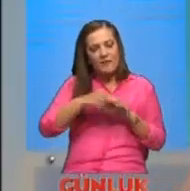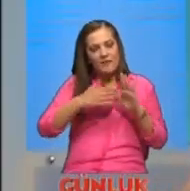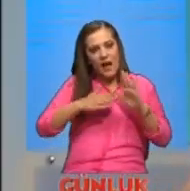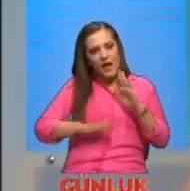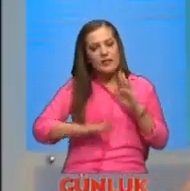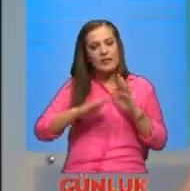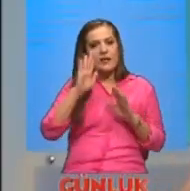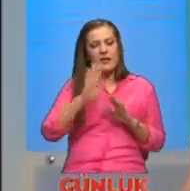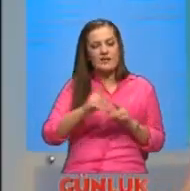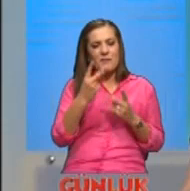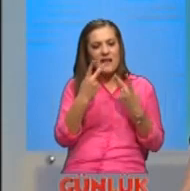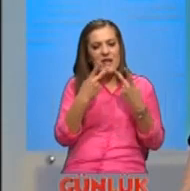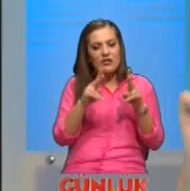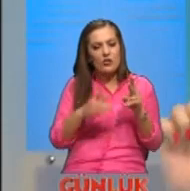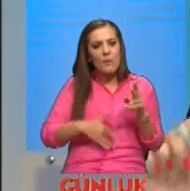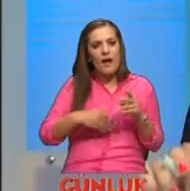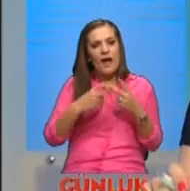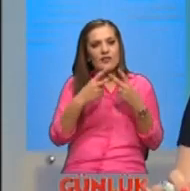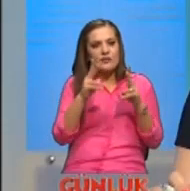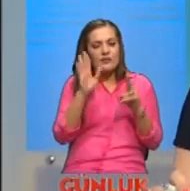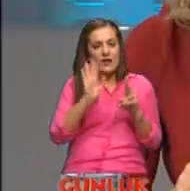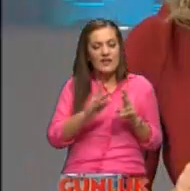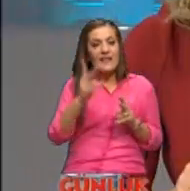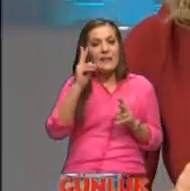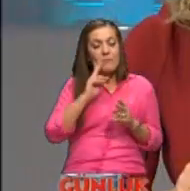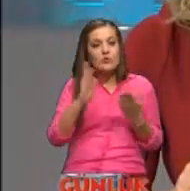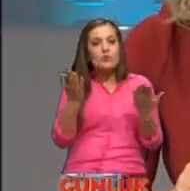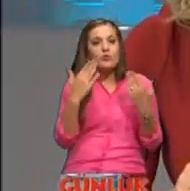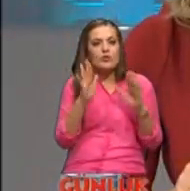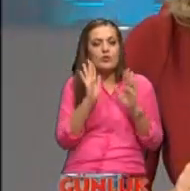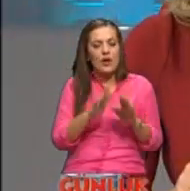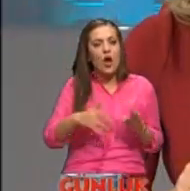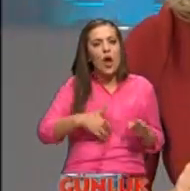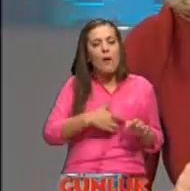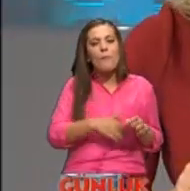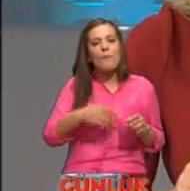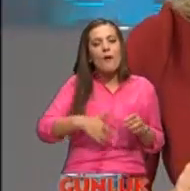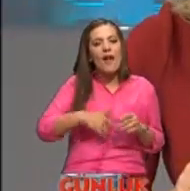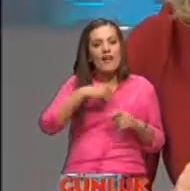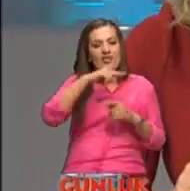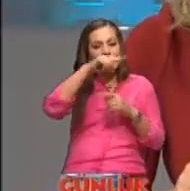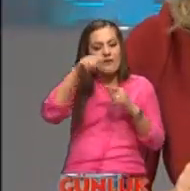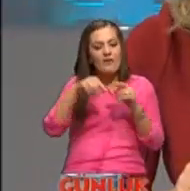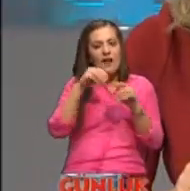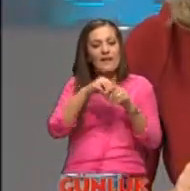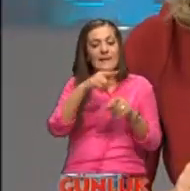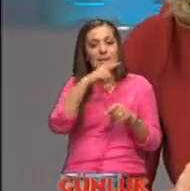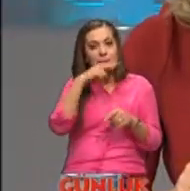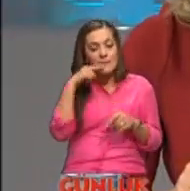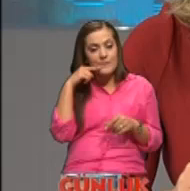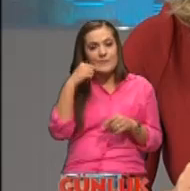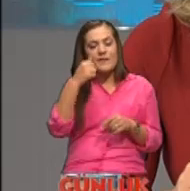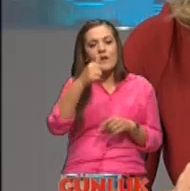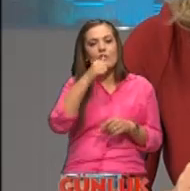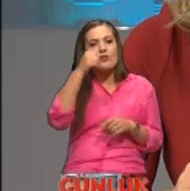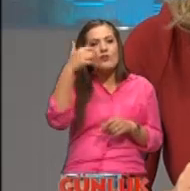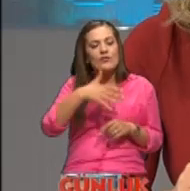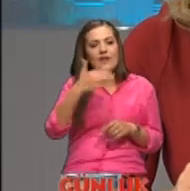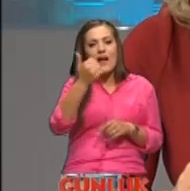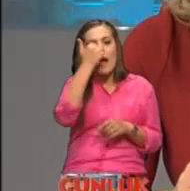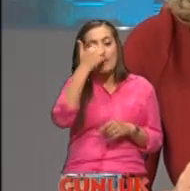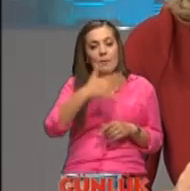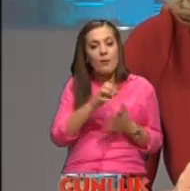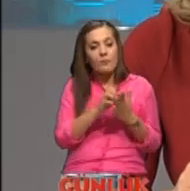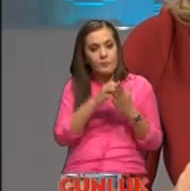kalacak. Açıkta kalacak. Evet, temiz ve kuru tutulacak. Göbek çevresi kızarıklık, iltihabi akıntı, kanama,